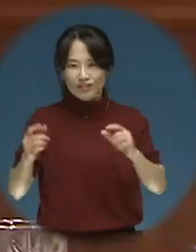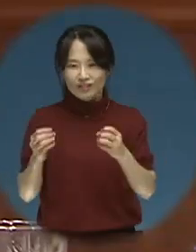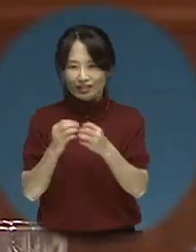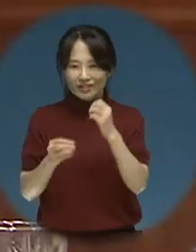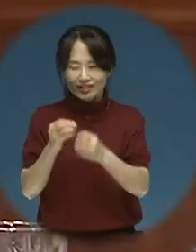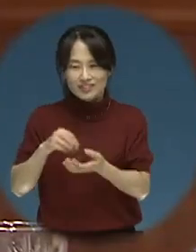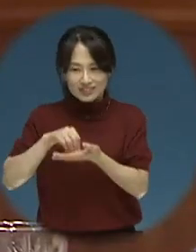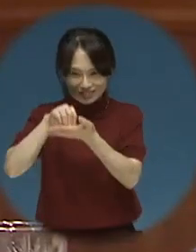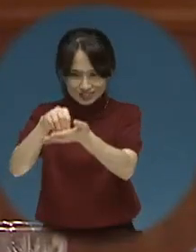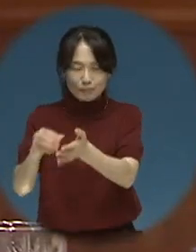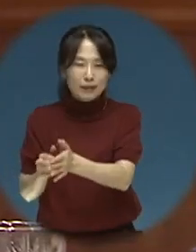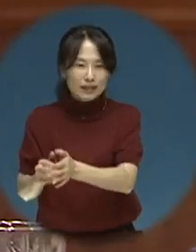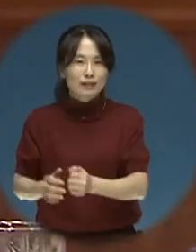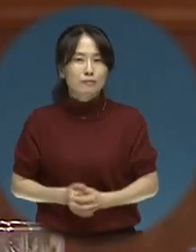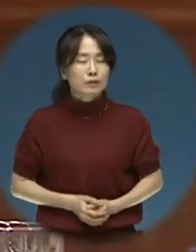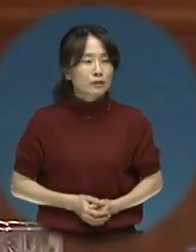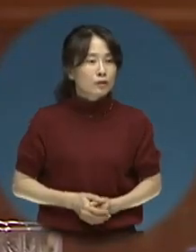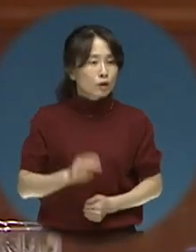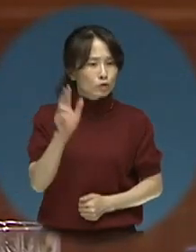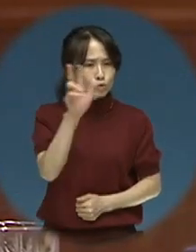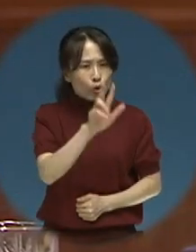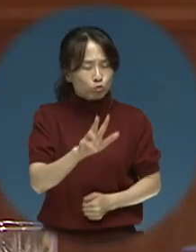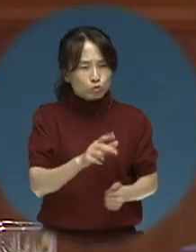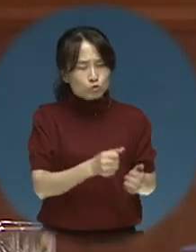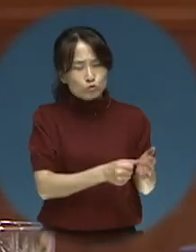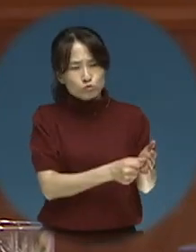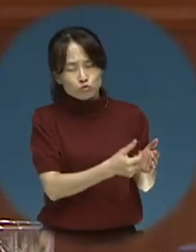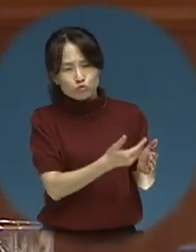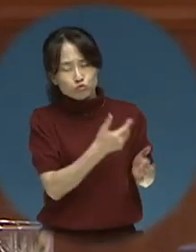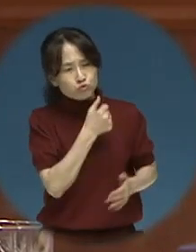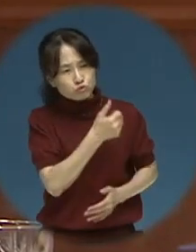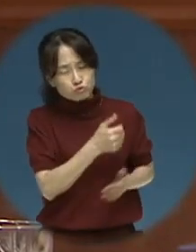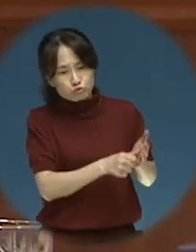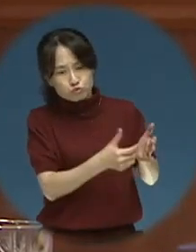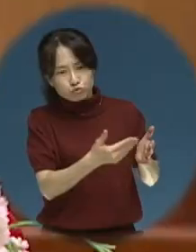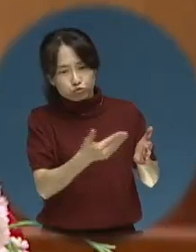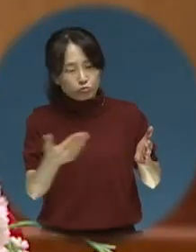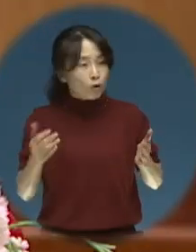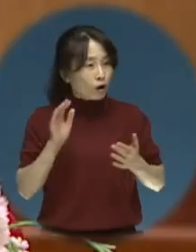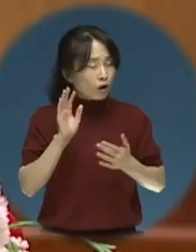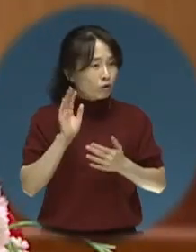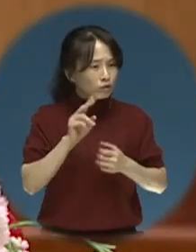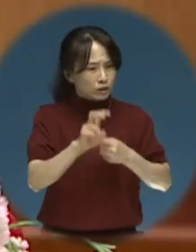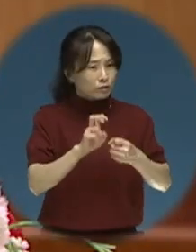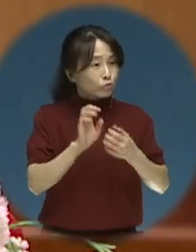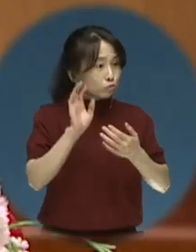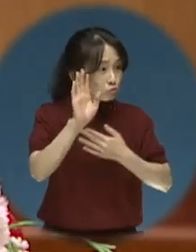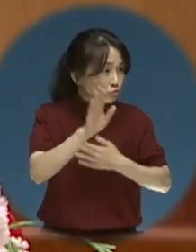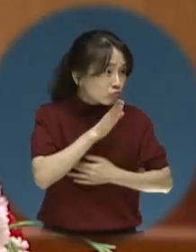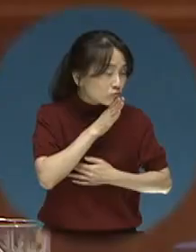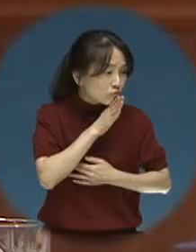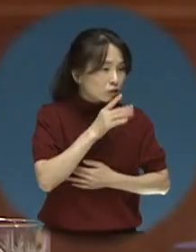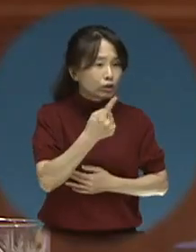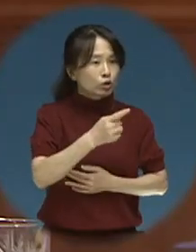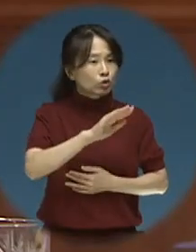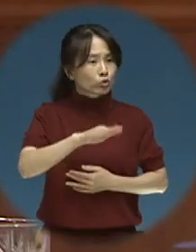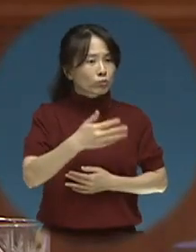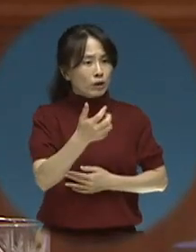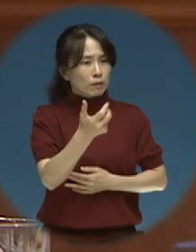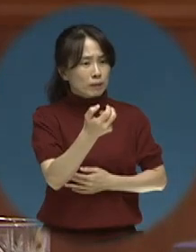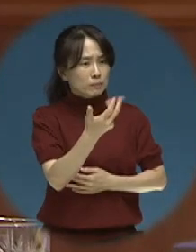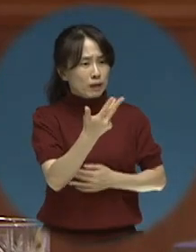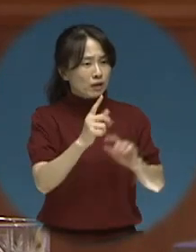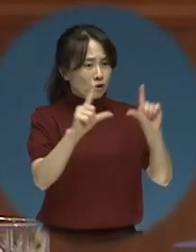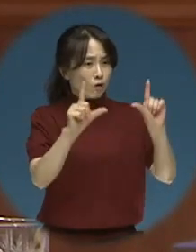그런데 이제 전국적 스타덤에 오르시게 된 건 그로부터 한 20여 년 후예요. 네. 1988년 올림픽 있을